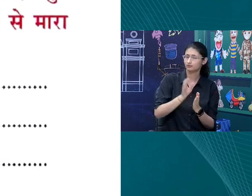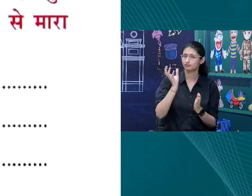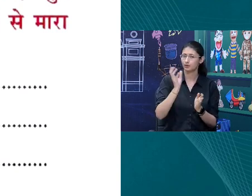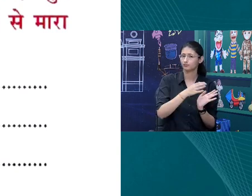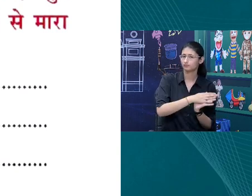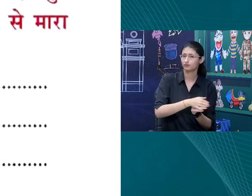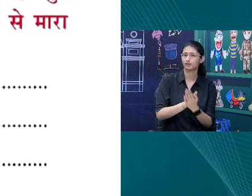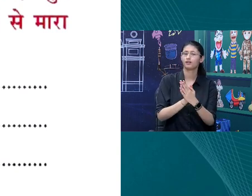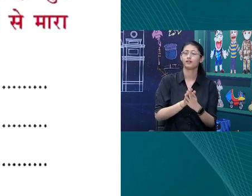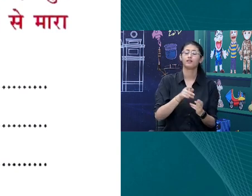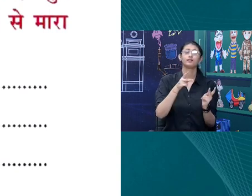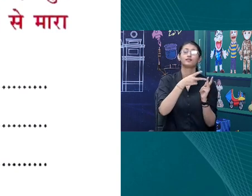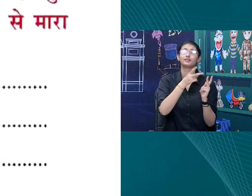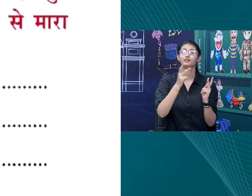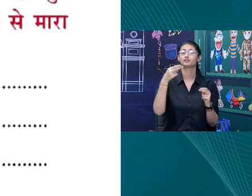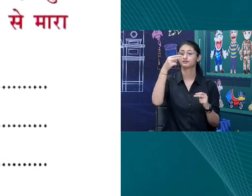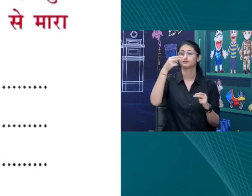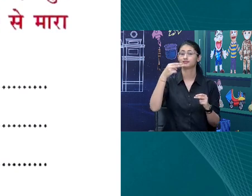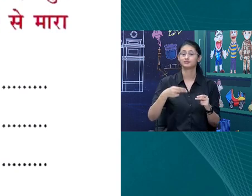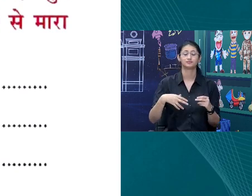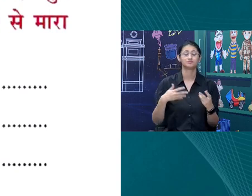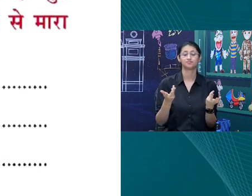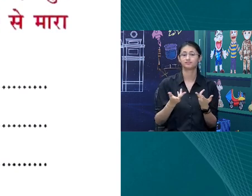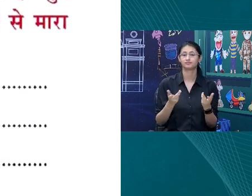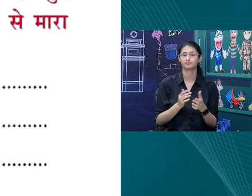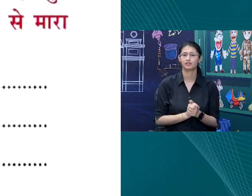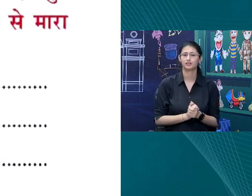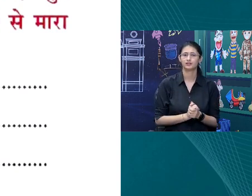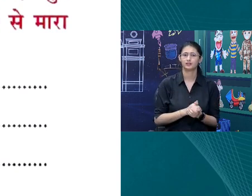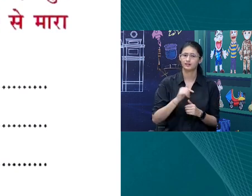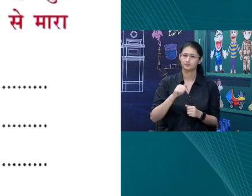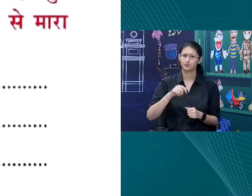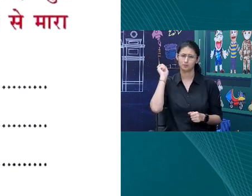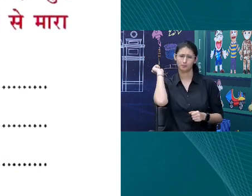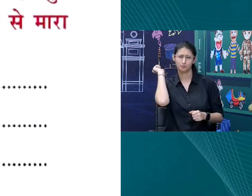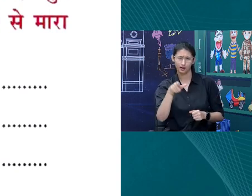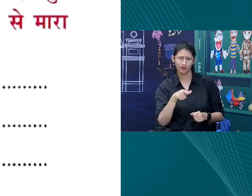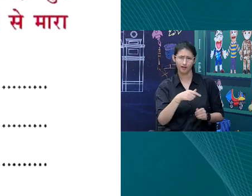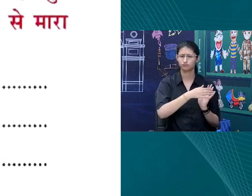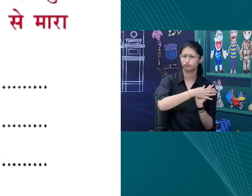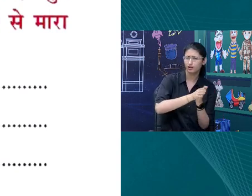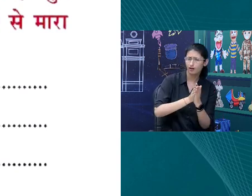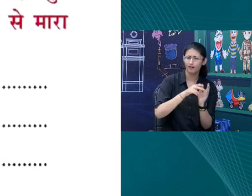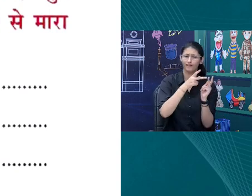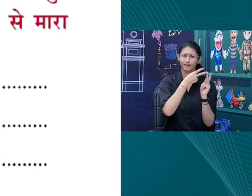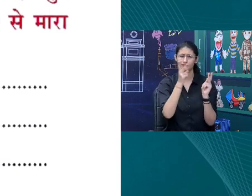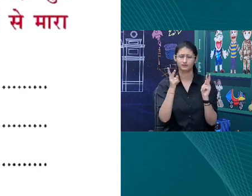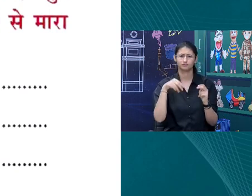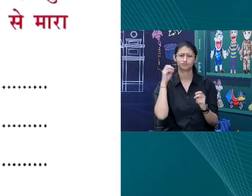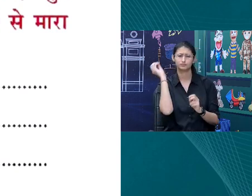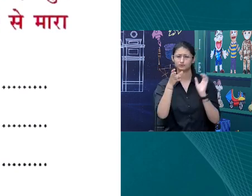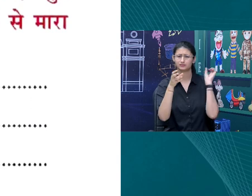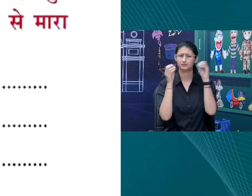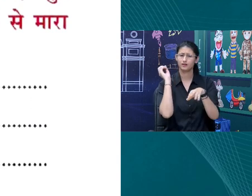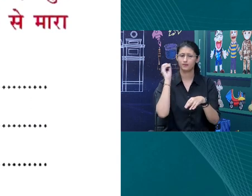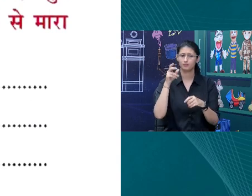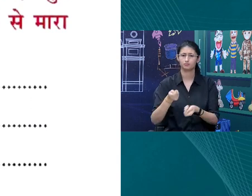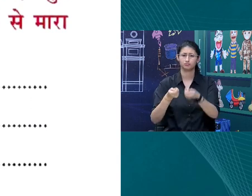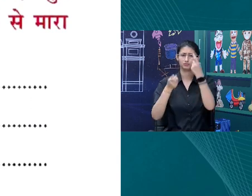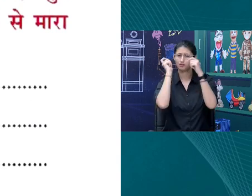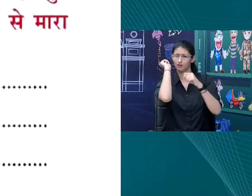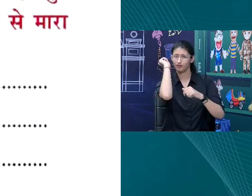जिम एक चीज से दूसरी चीज को मारा जाता है बहुत आसानी से